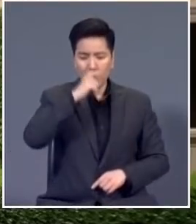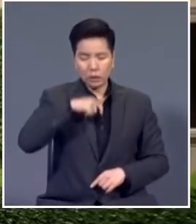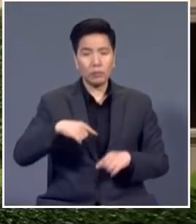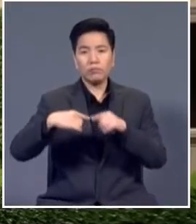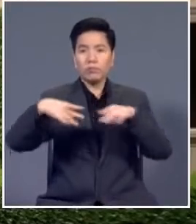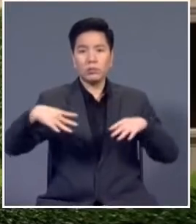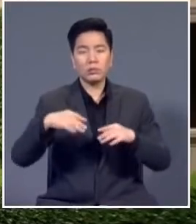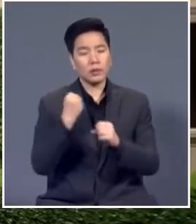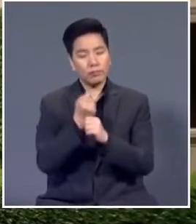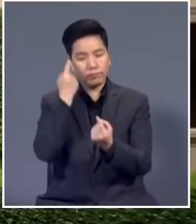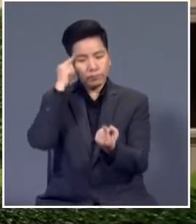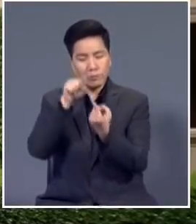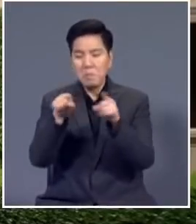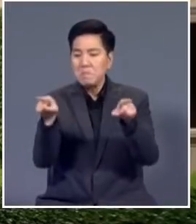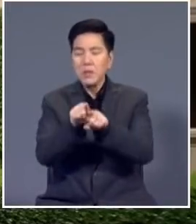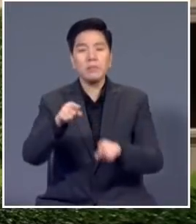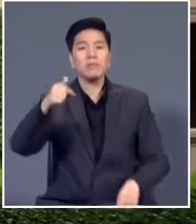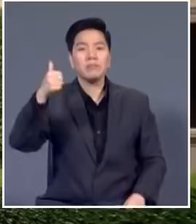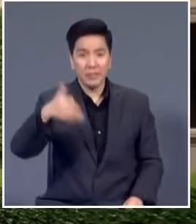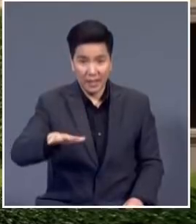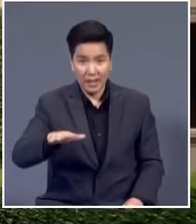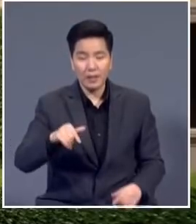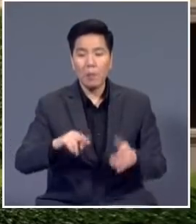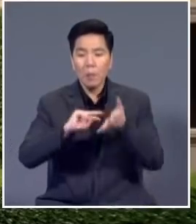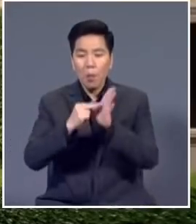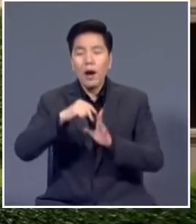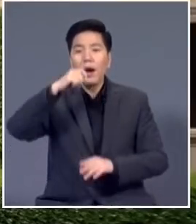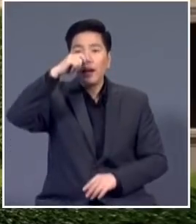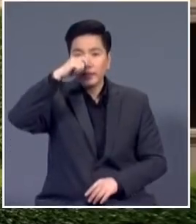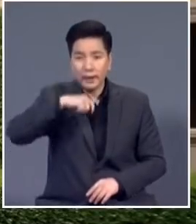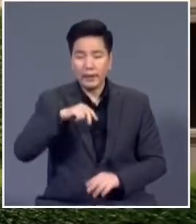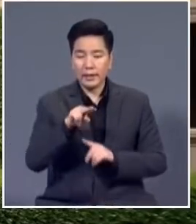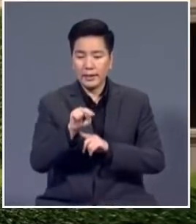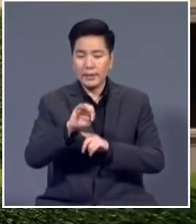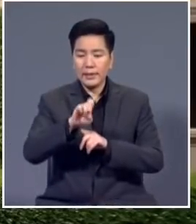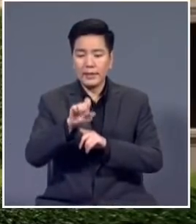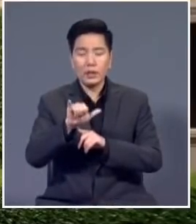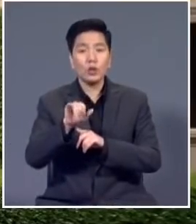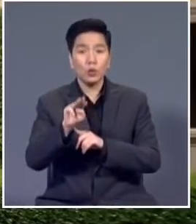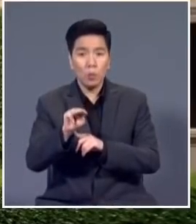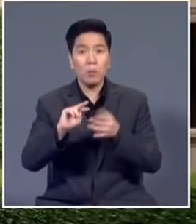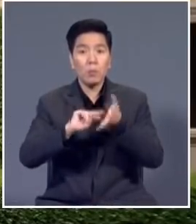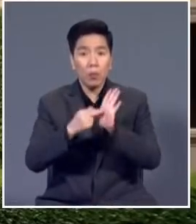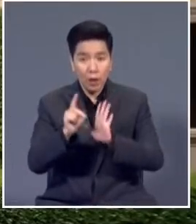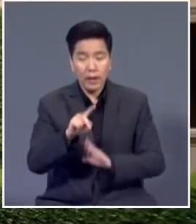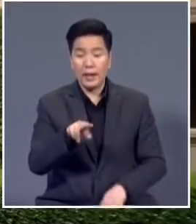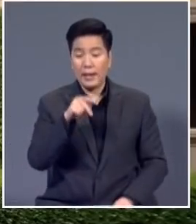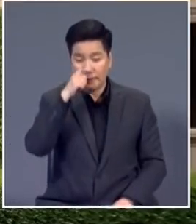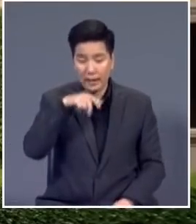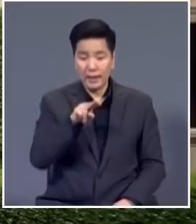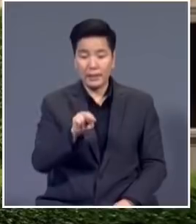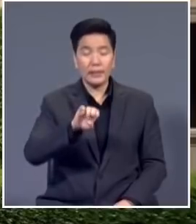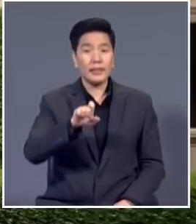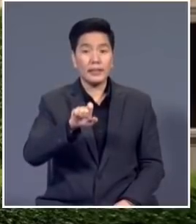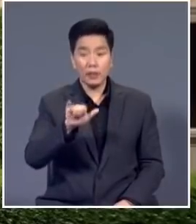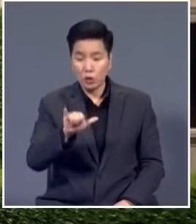ามารถจะประสบความสำเร็จเหมือนเขาได้นะครับจึงเป็นที่มาของคำว่าไทยนิยมของผมที่มอบให้กับสังคมไทยในวันนี้ไทยนิยมนั้น